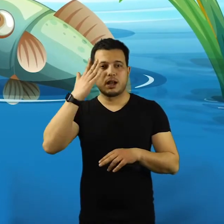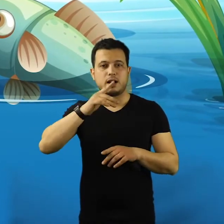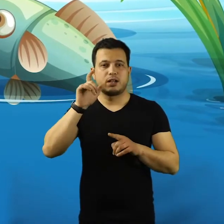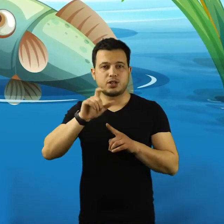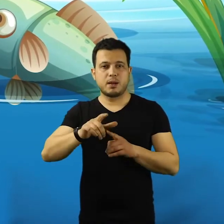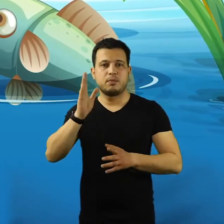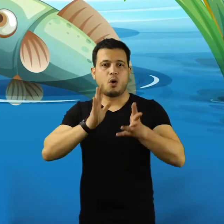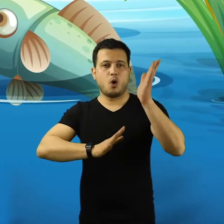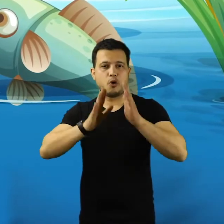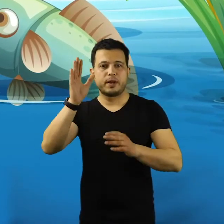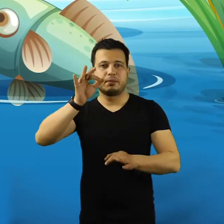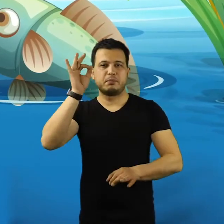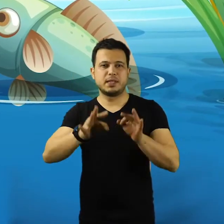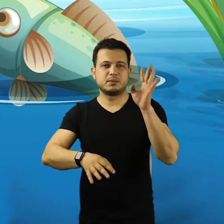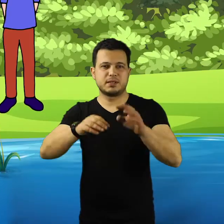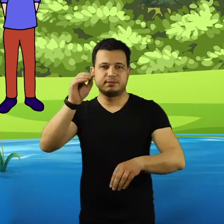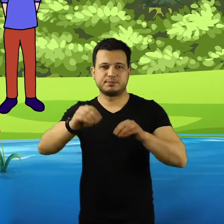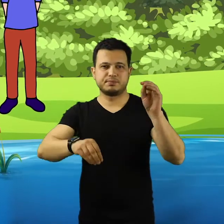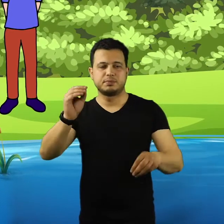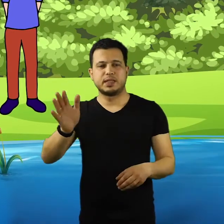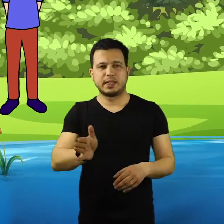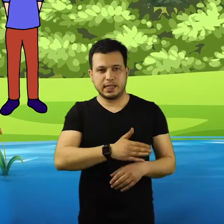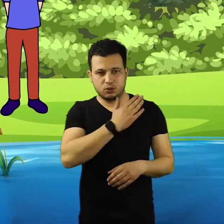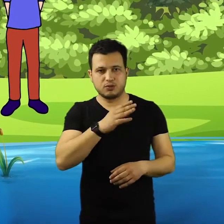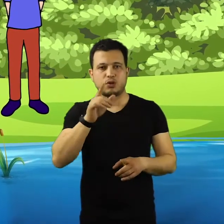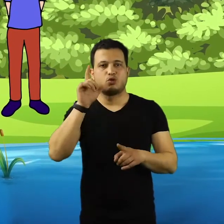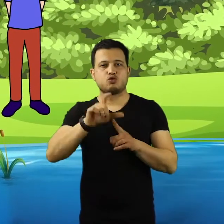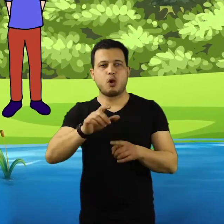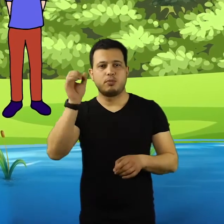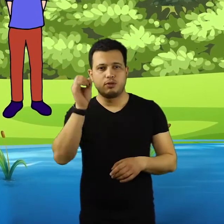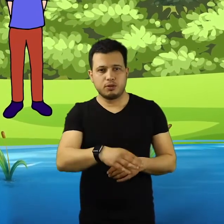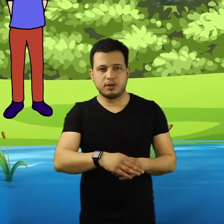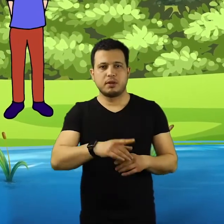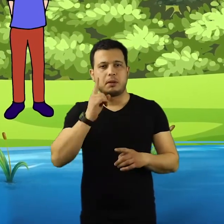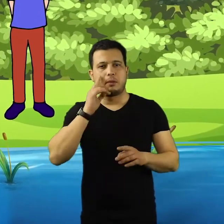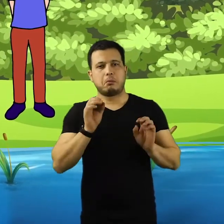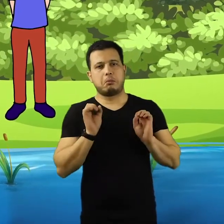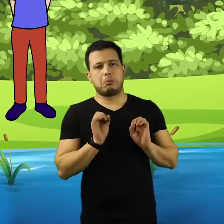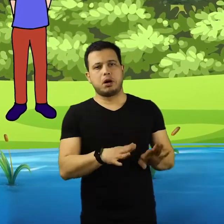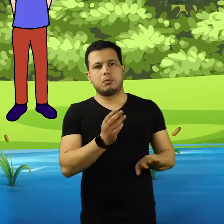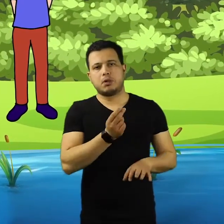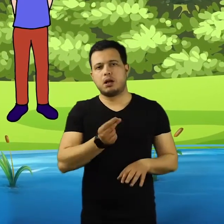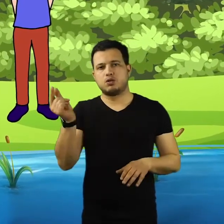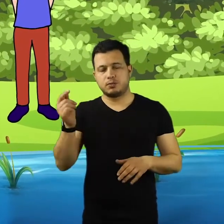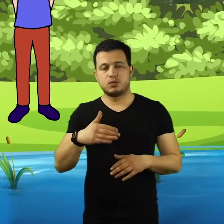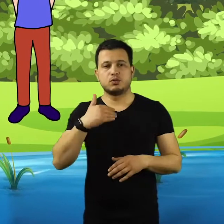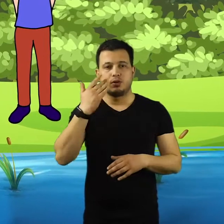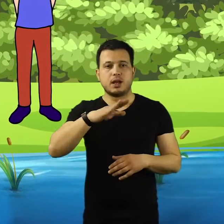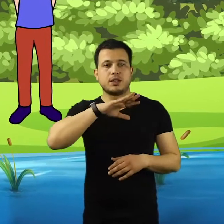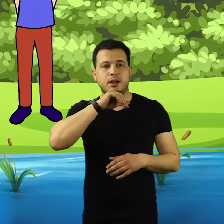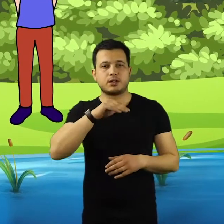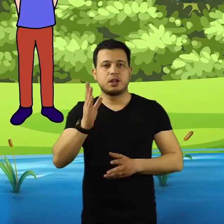kirletip gidiyorlarmış Yerlere çöp atıyor Öylece bırakıyorlarmış Yaşlı